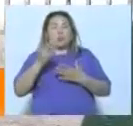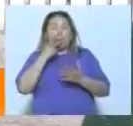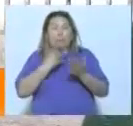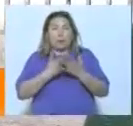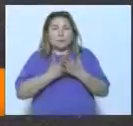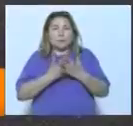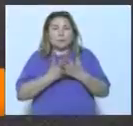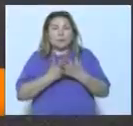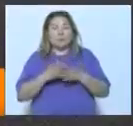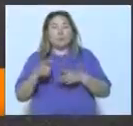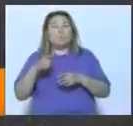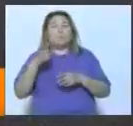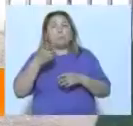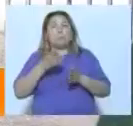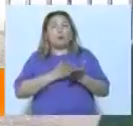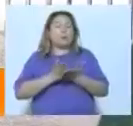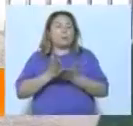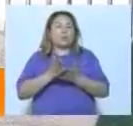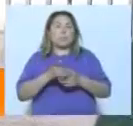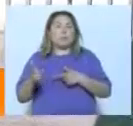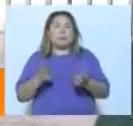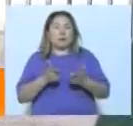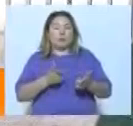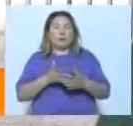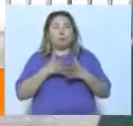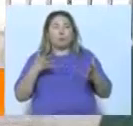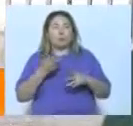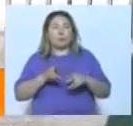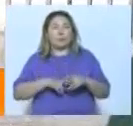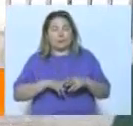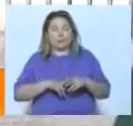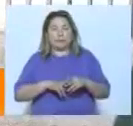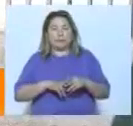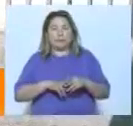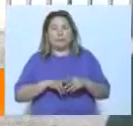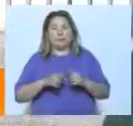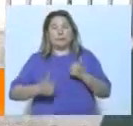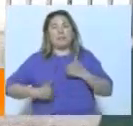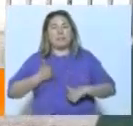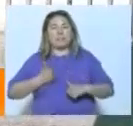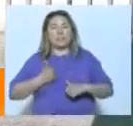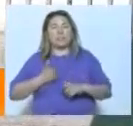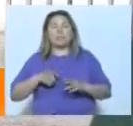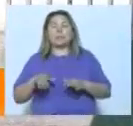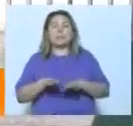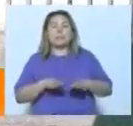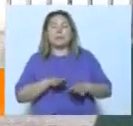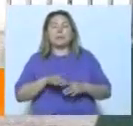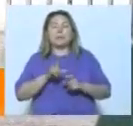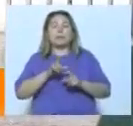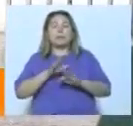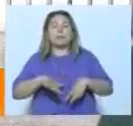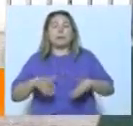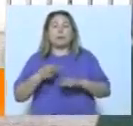показатели в боевой политической подготовке. Сейчас ребята в основном приходят очень патриотичные ребята. Это естественно, опять же, не сравнить тех ребят, которые